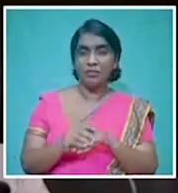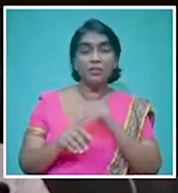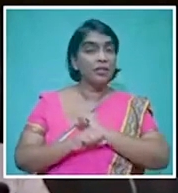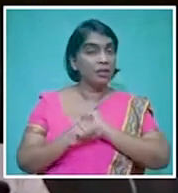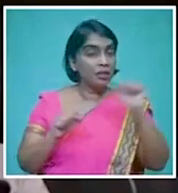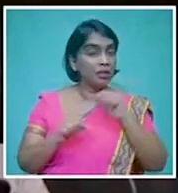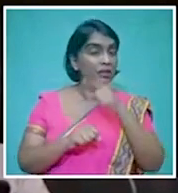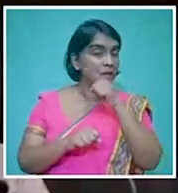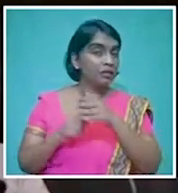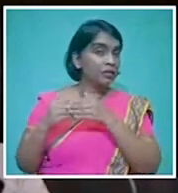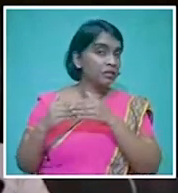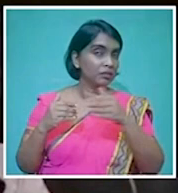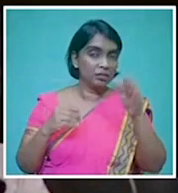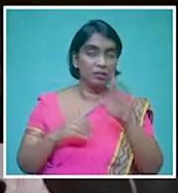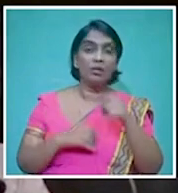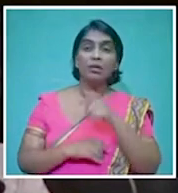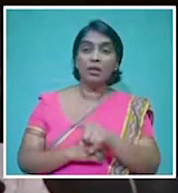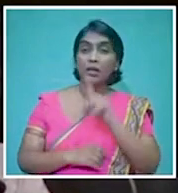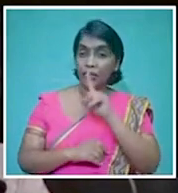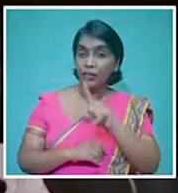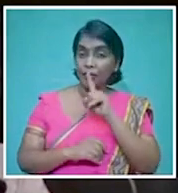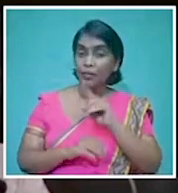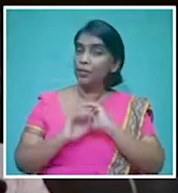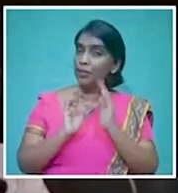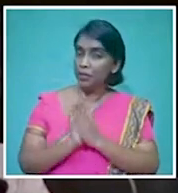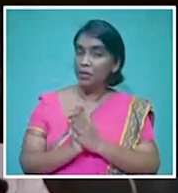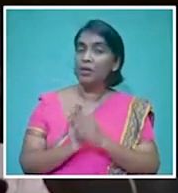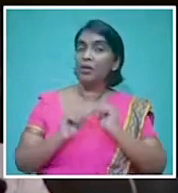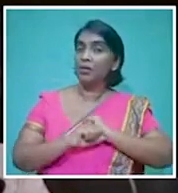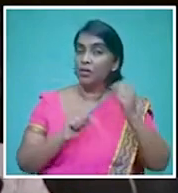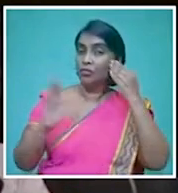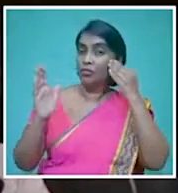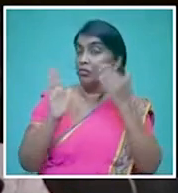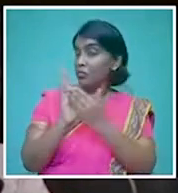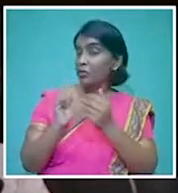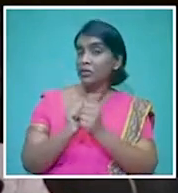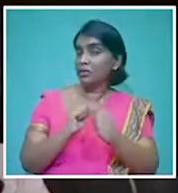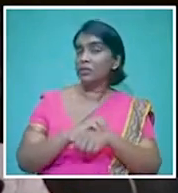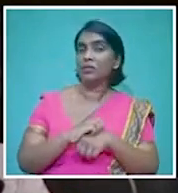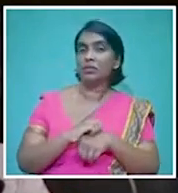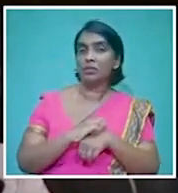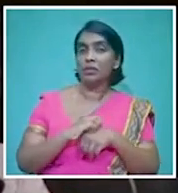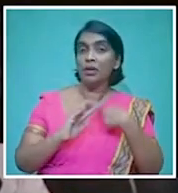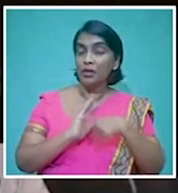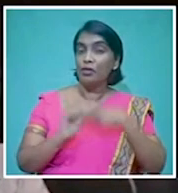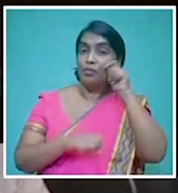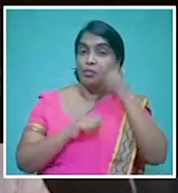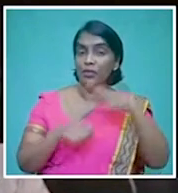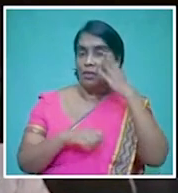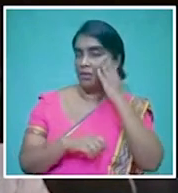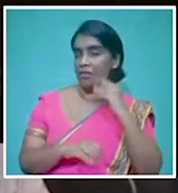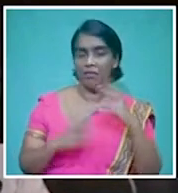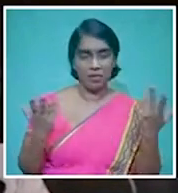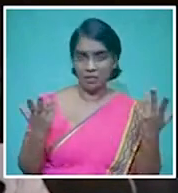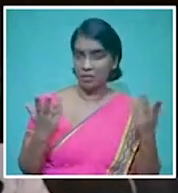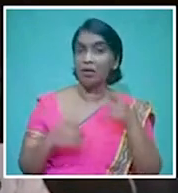අරගලය සිද්ධ වෙන කාලය තුල ඔහු කියපු දේවල් සහ ඔහු අරගලය වෙනුවෙන් පෙනී හිටපු දේවල් මේ රටේ ජනතාවට අමතක වෙලා